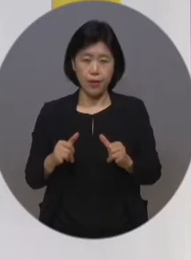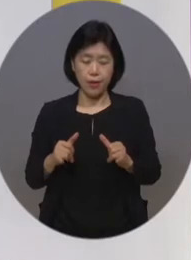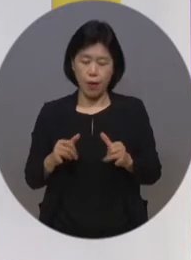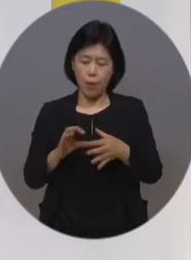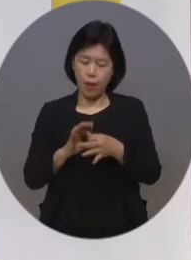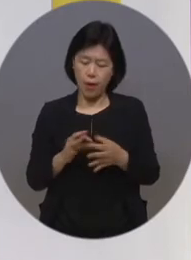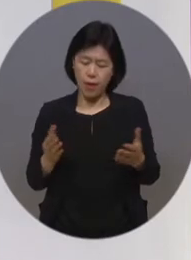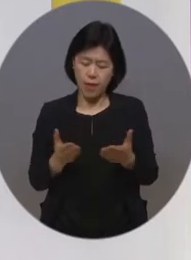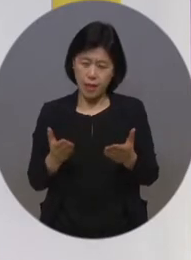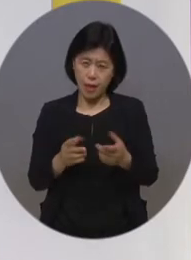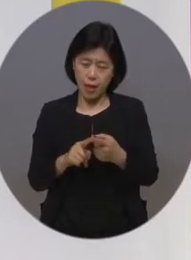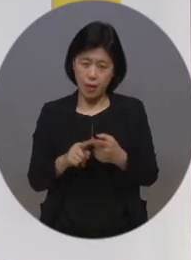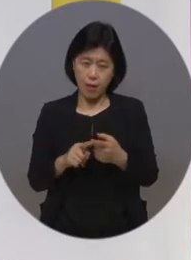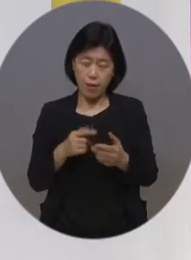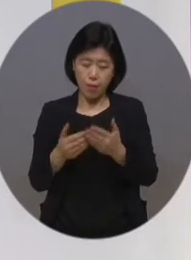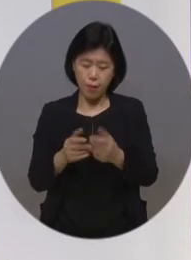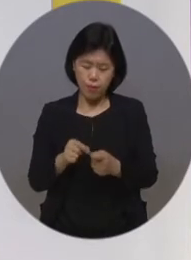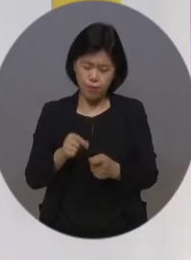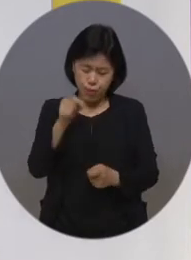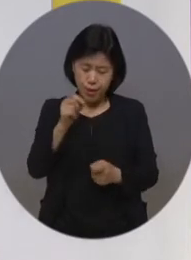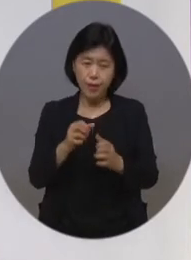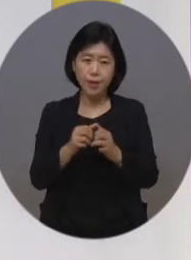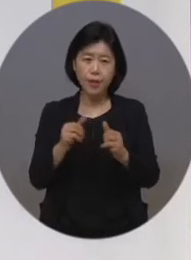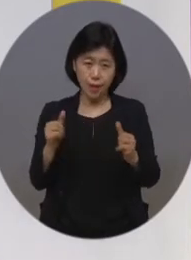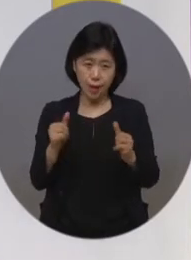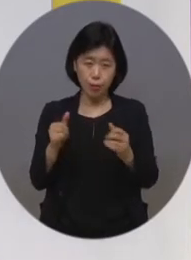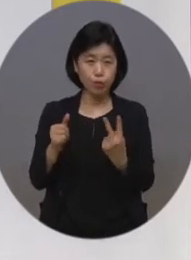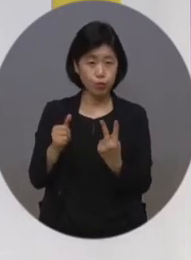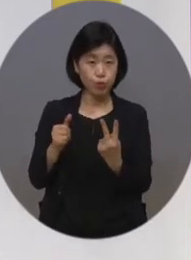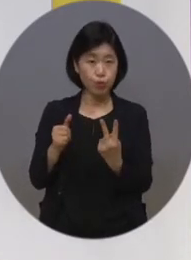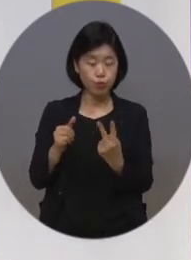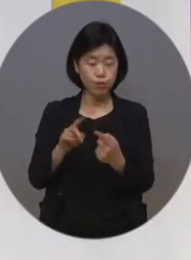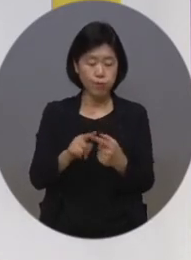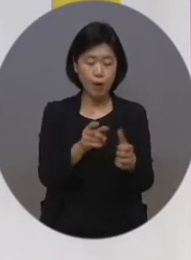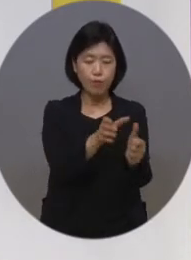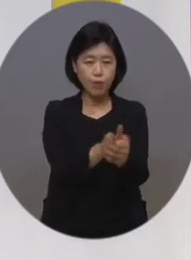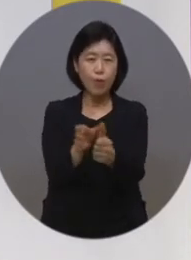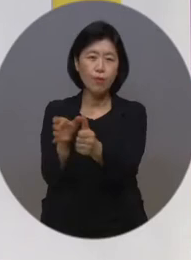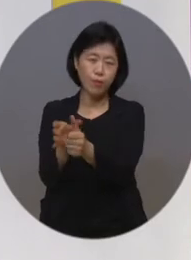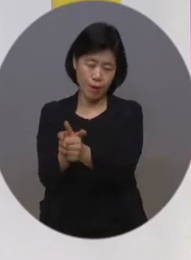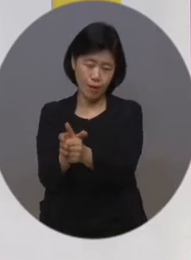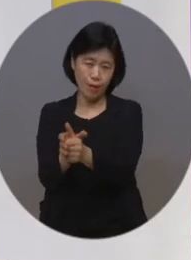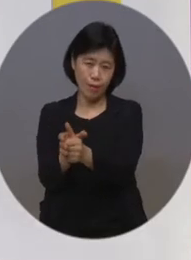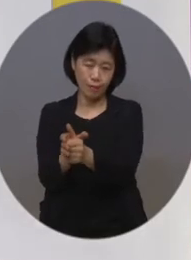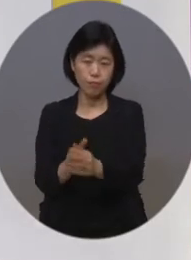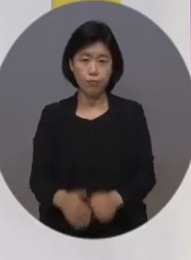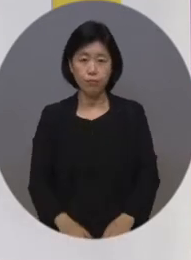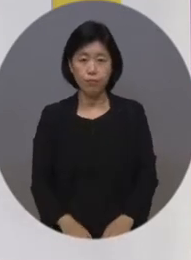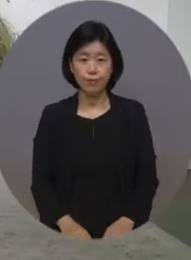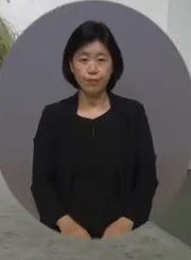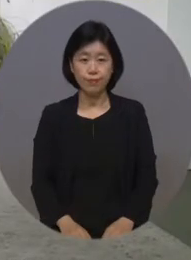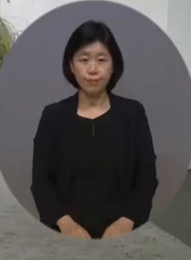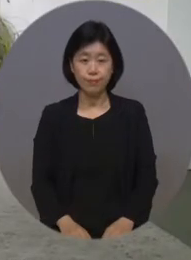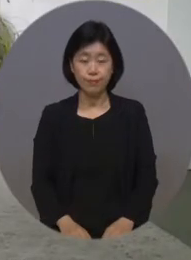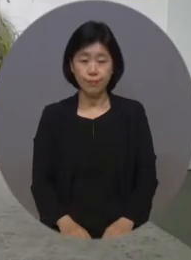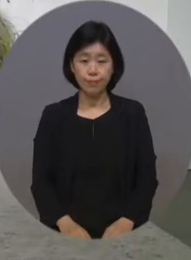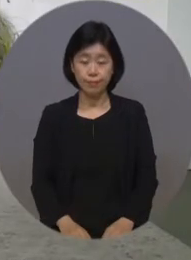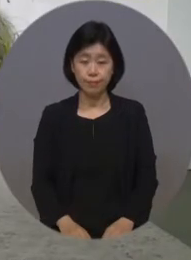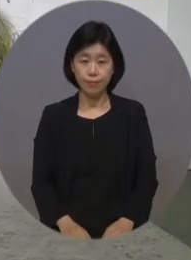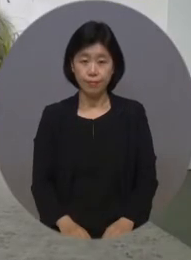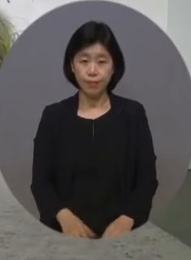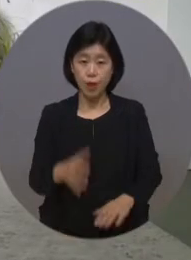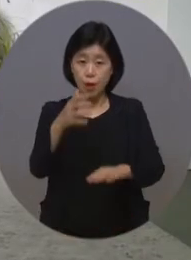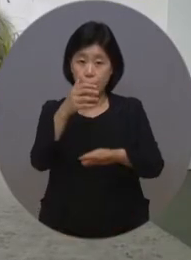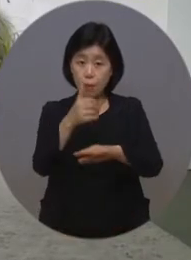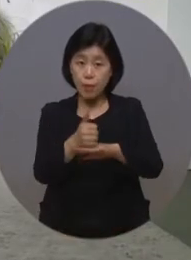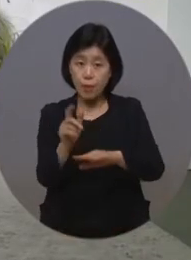일을 해오신 분들이니까 훨씬 잘 하지 않겠나 이렇게 했는데요 아 악상 해보니까 4 결과가 좋았나요 대만족